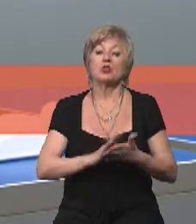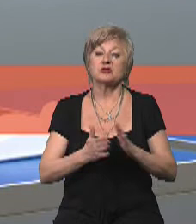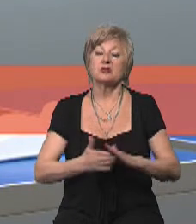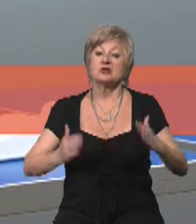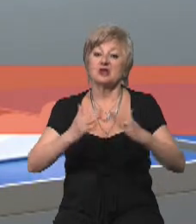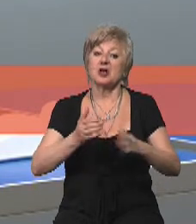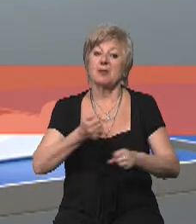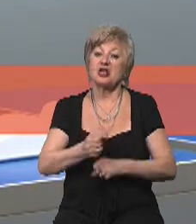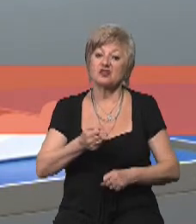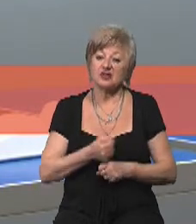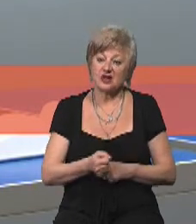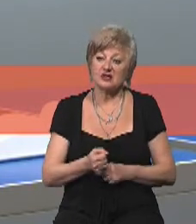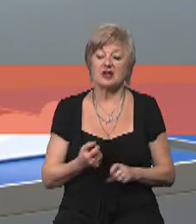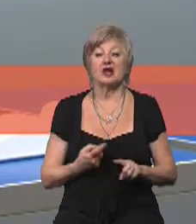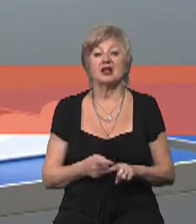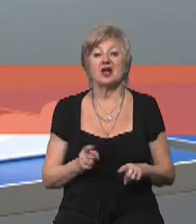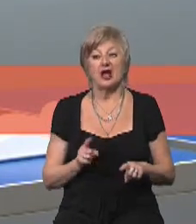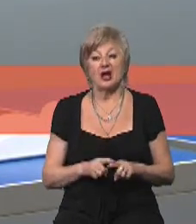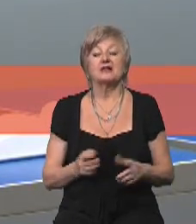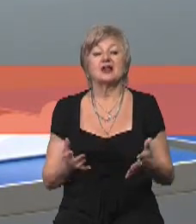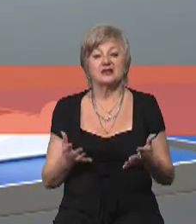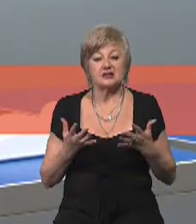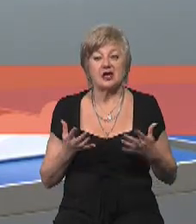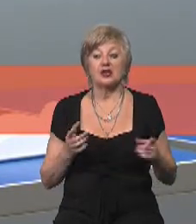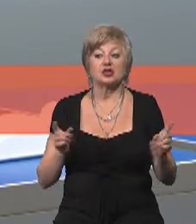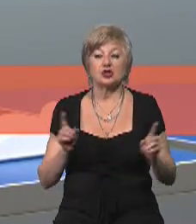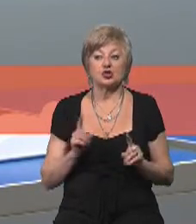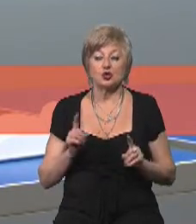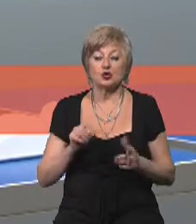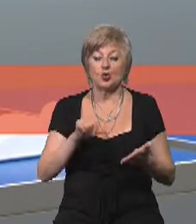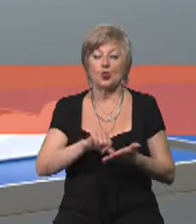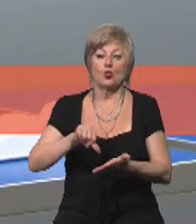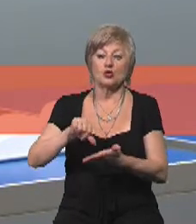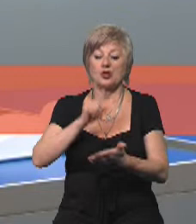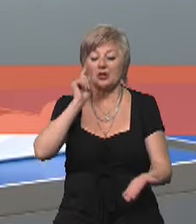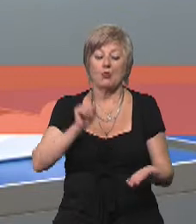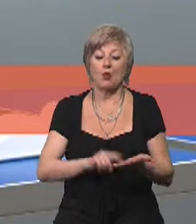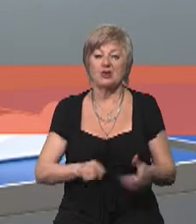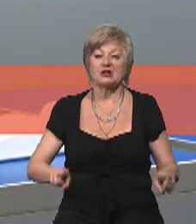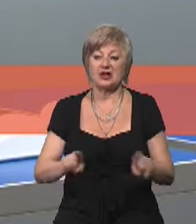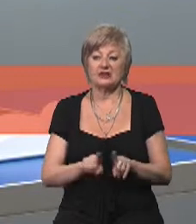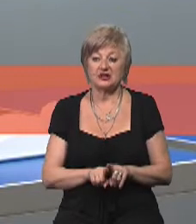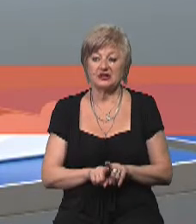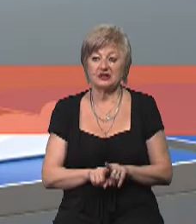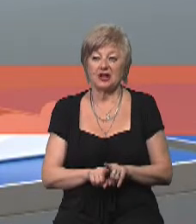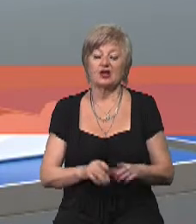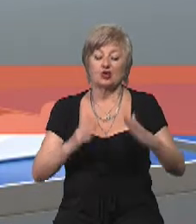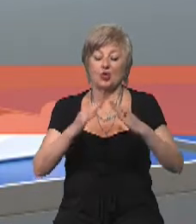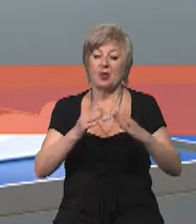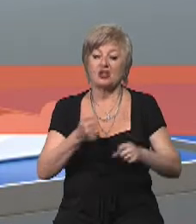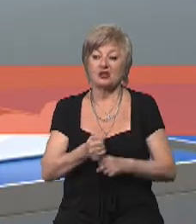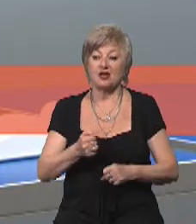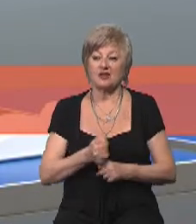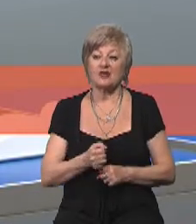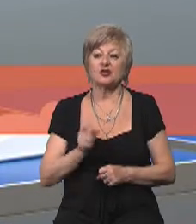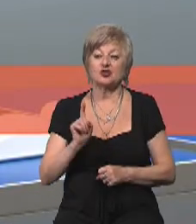домашнього насильства, то це означає, що учасники попадають у такий цикл домашнього насильства,